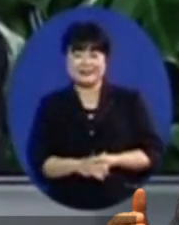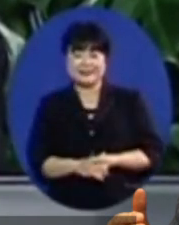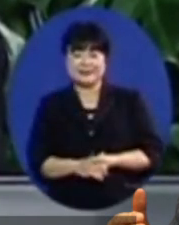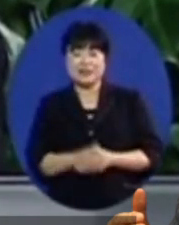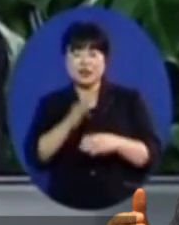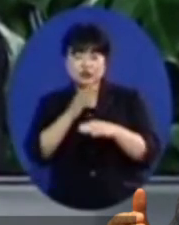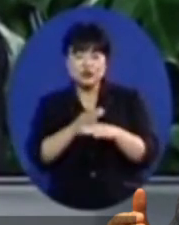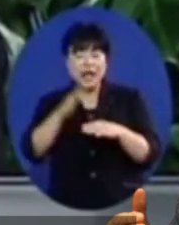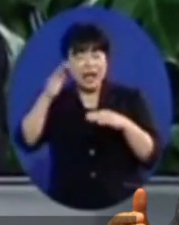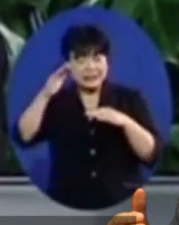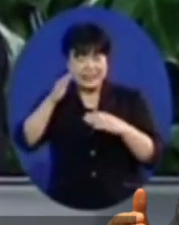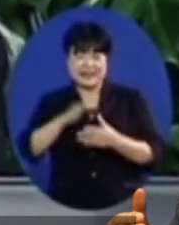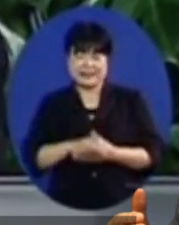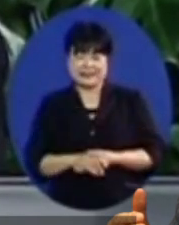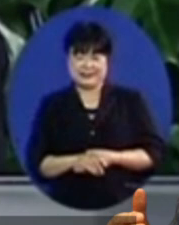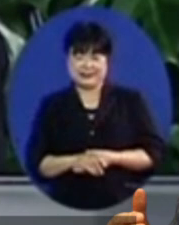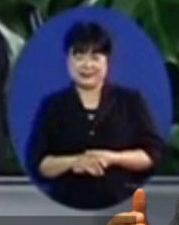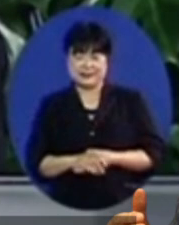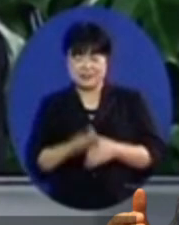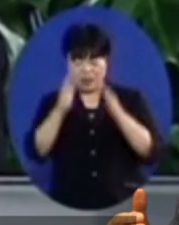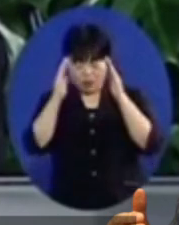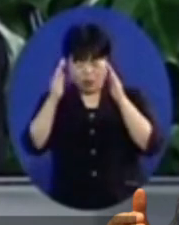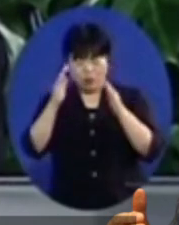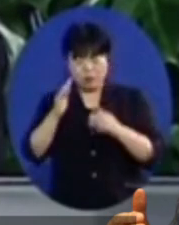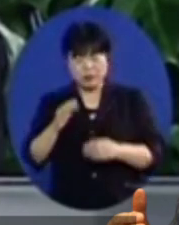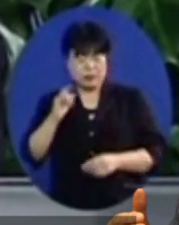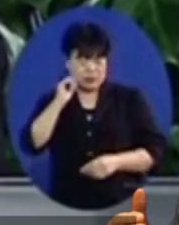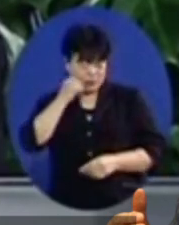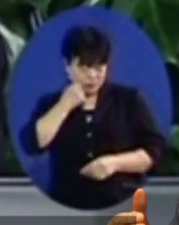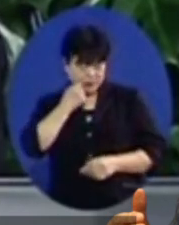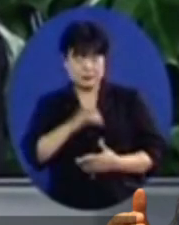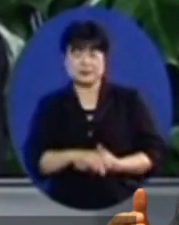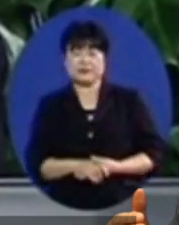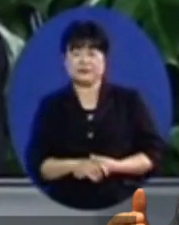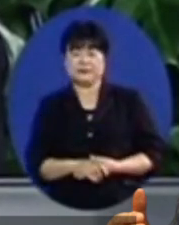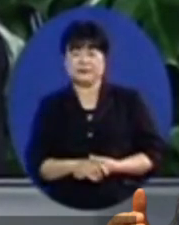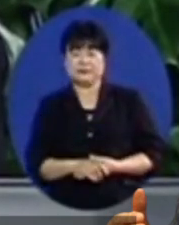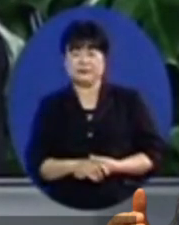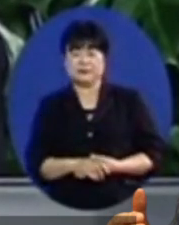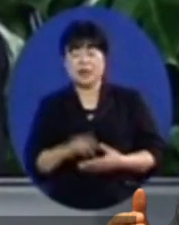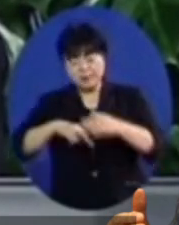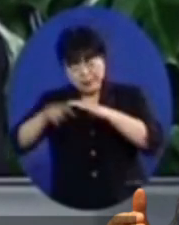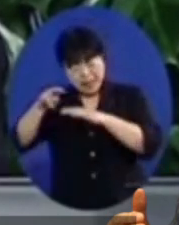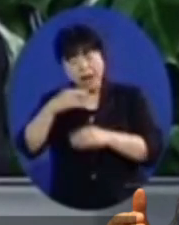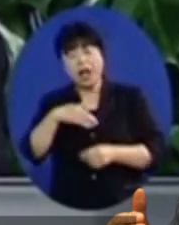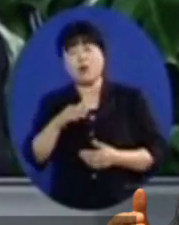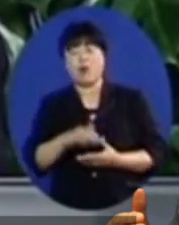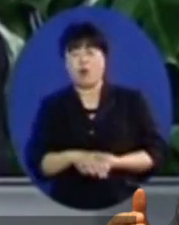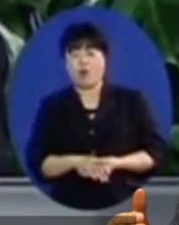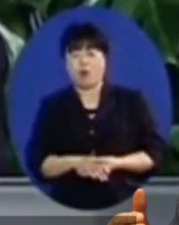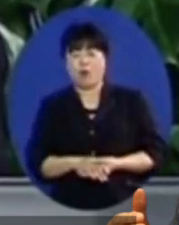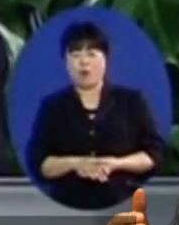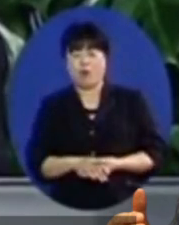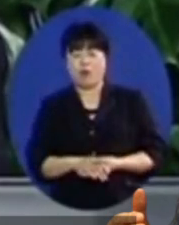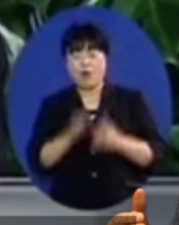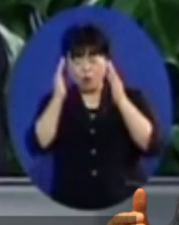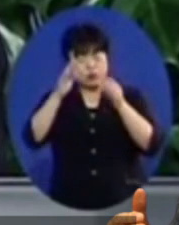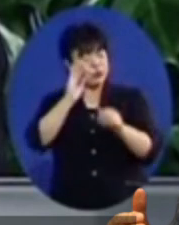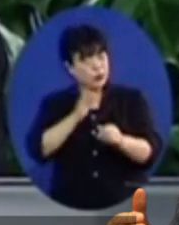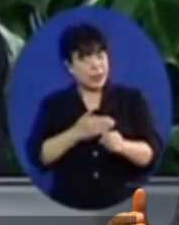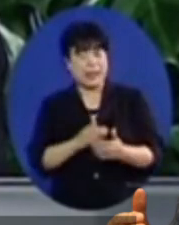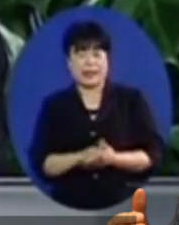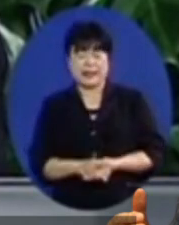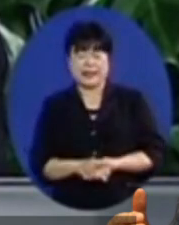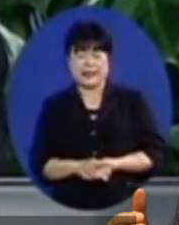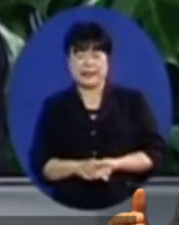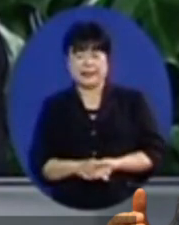중학을 다녔기 때문에 공부할 여가가 없었습니다. 피란 생활을 한다고 어떻게 공부해요?